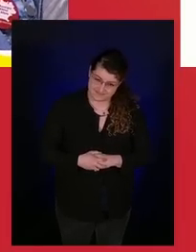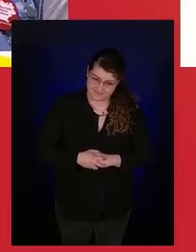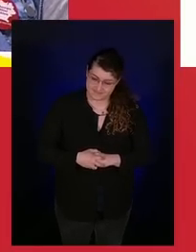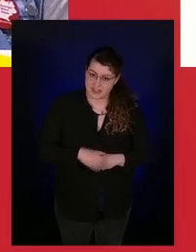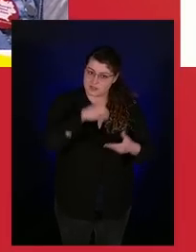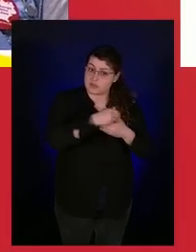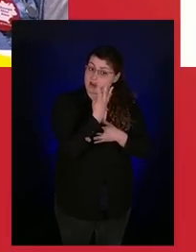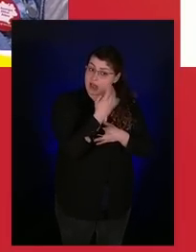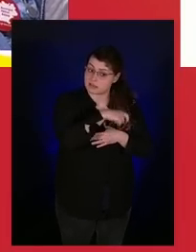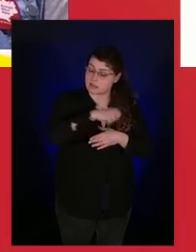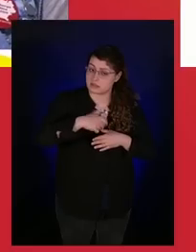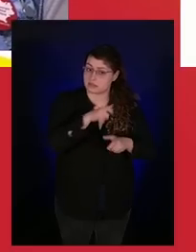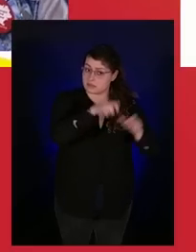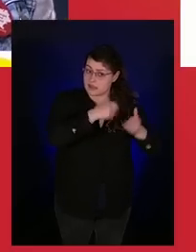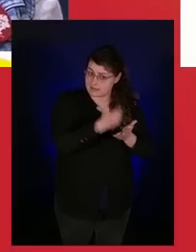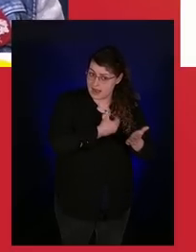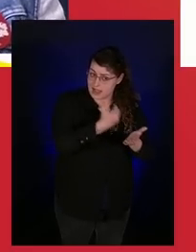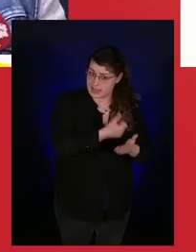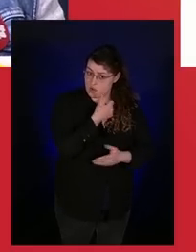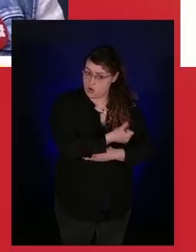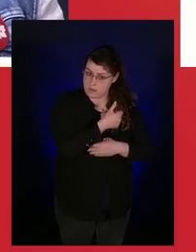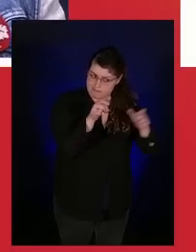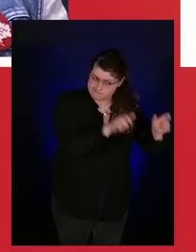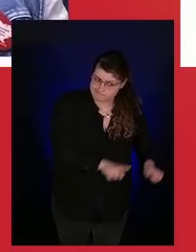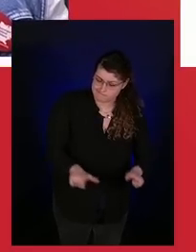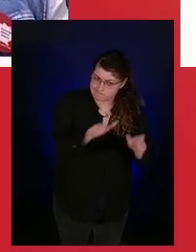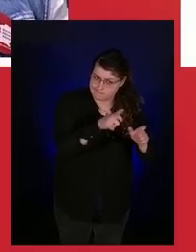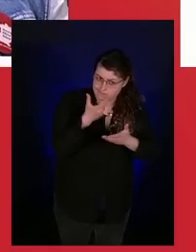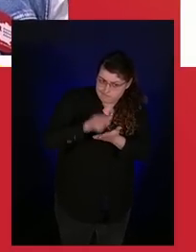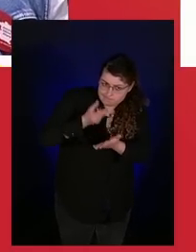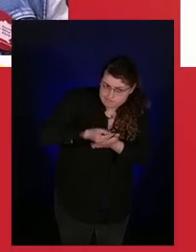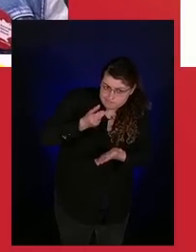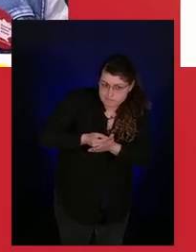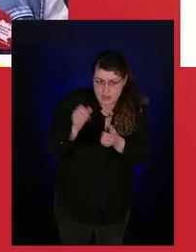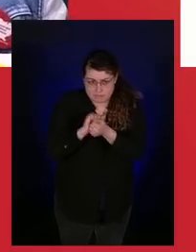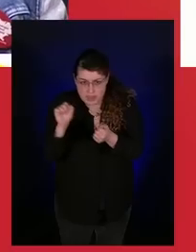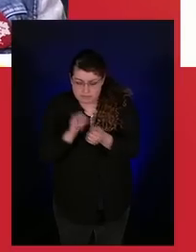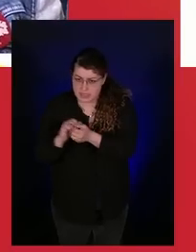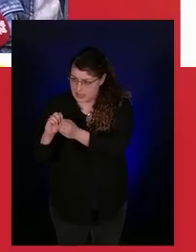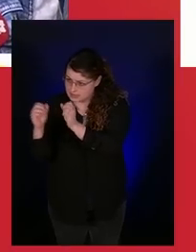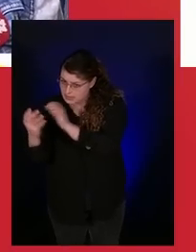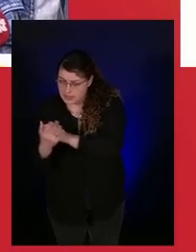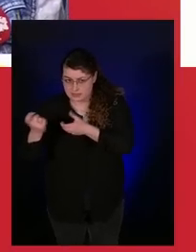de 4 salariés qui vérifient et saisissent les déclarations papier internet et syndicats.